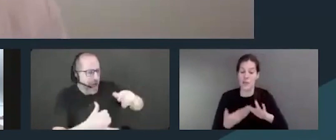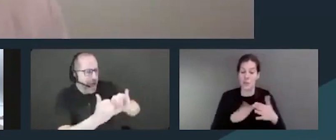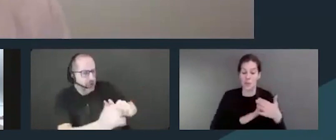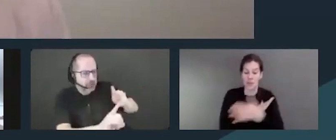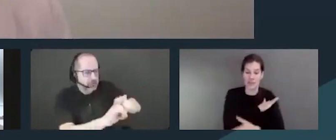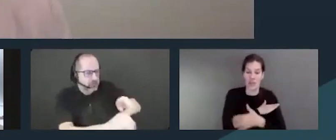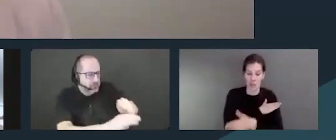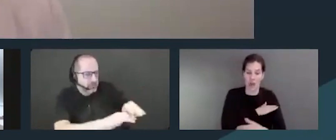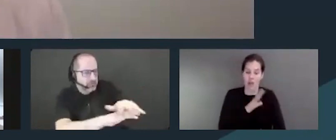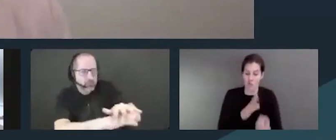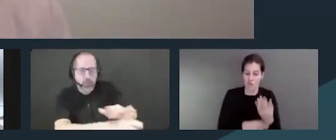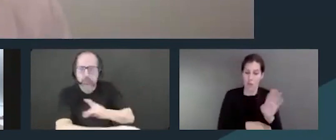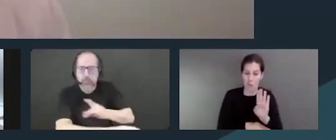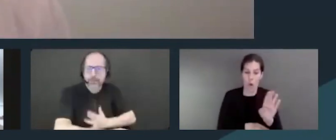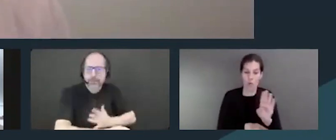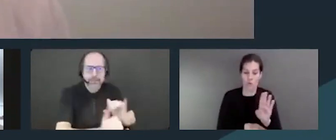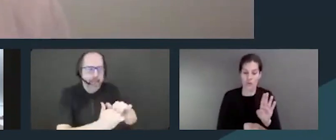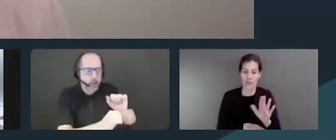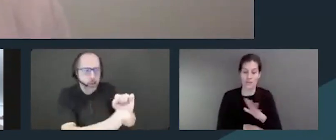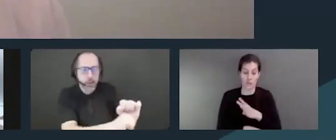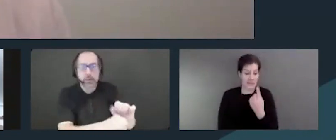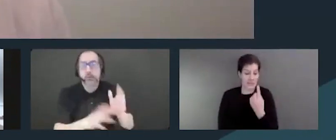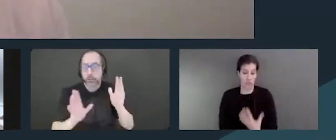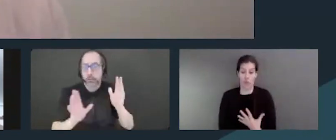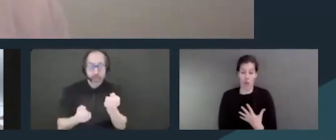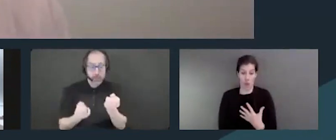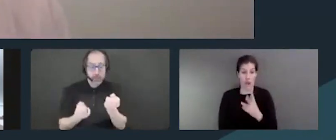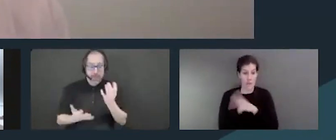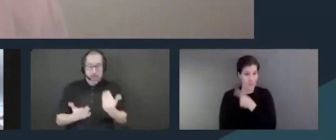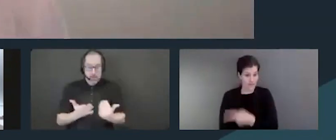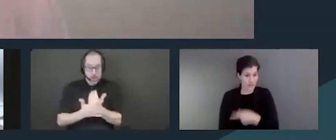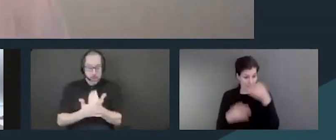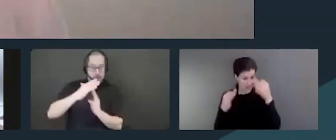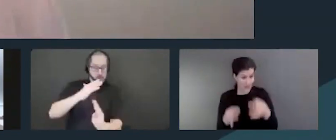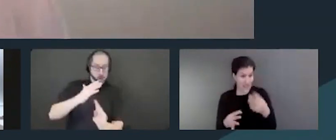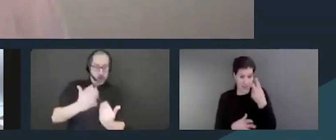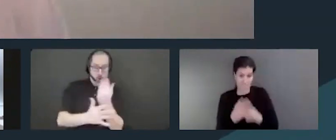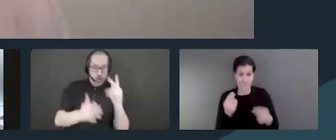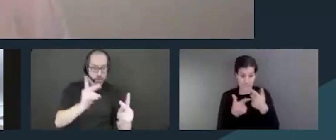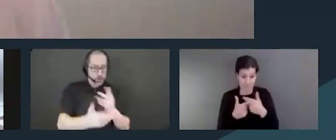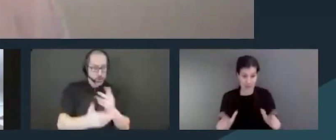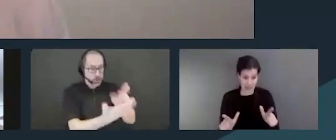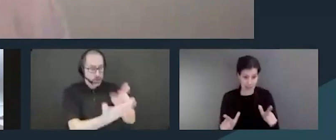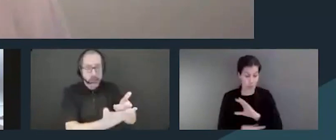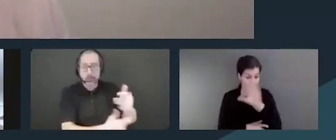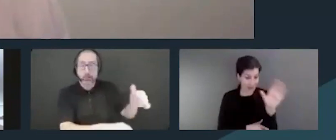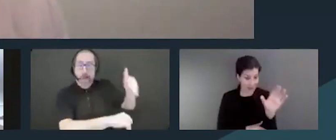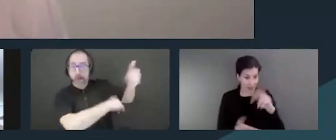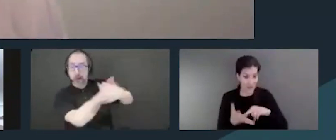mal de nouveaux arrivants qui arrivent, qui soient internationaux ou qui viennent d'ailleurs du Canada,